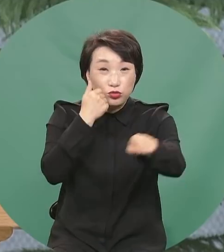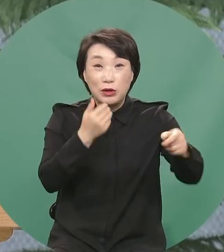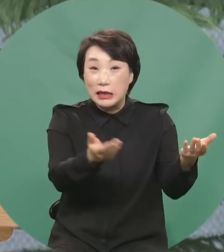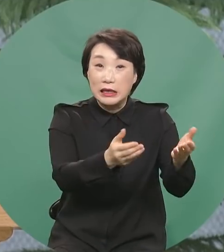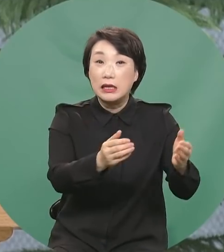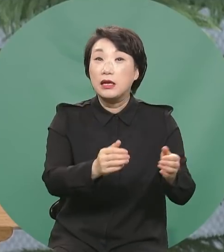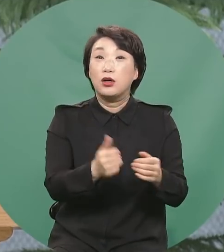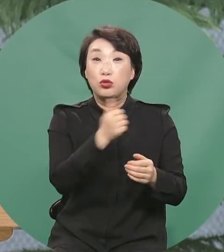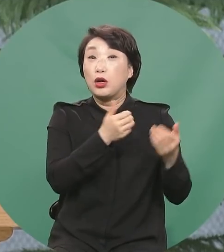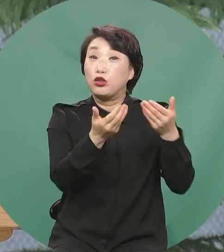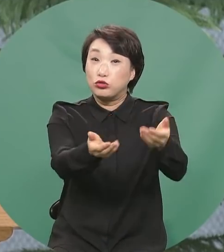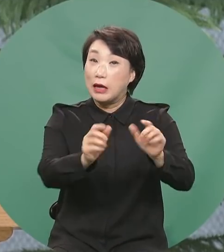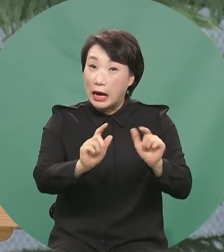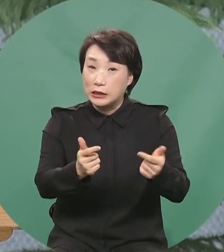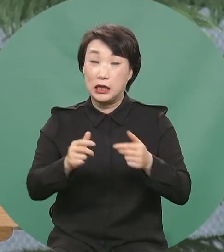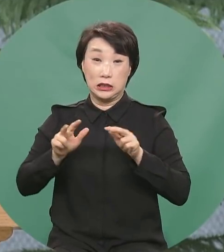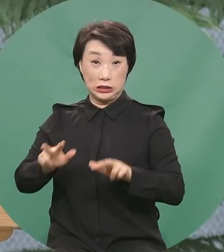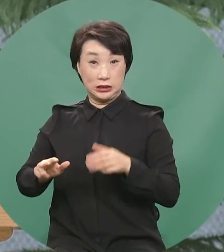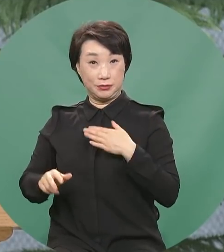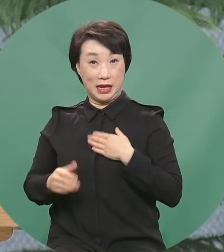지금 내 얘기를 말하고 계시다.